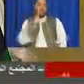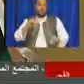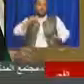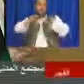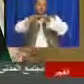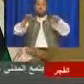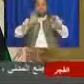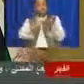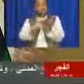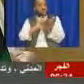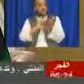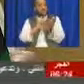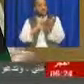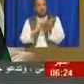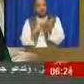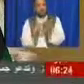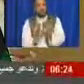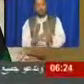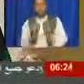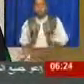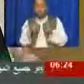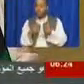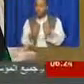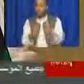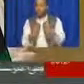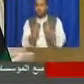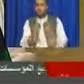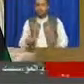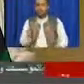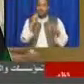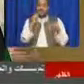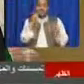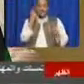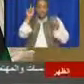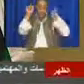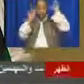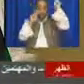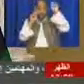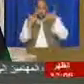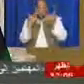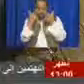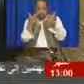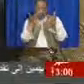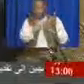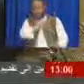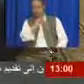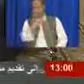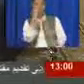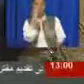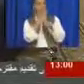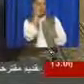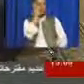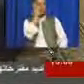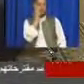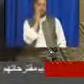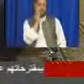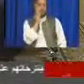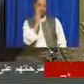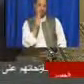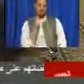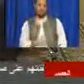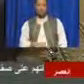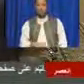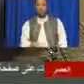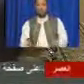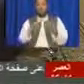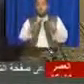ليبيا غير مستقره ثم يدفع بها جماعه القبعه الزرق وتكون ليبيا تحت الوصايا الست معي ان